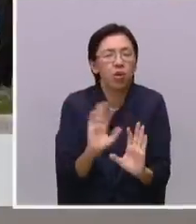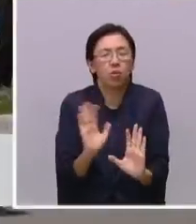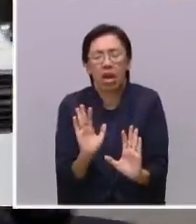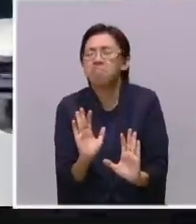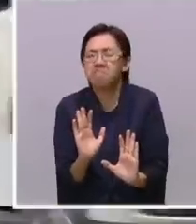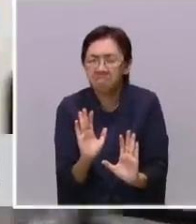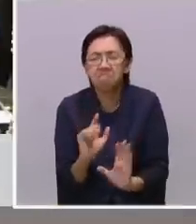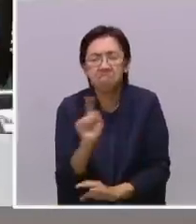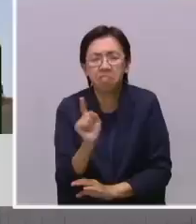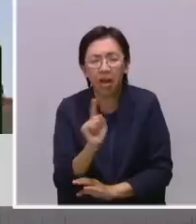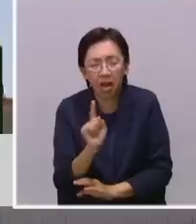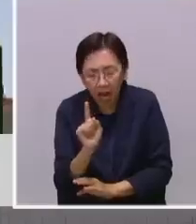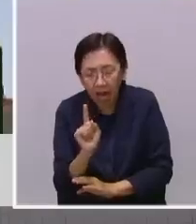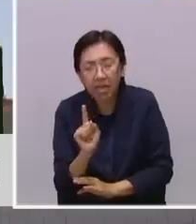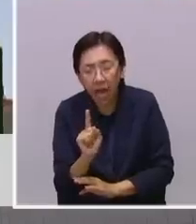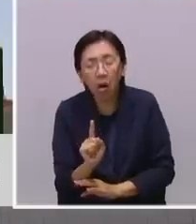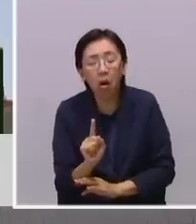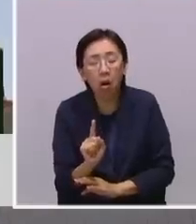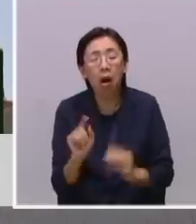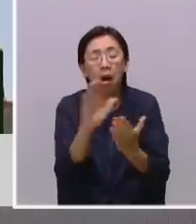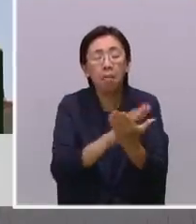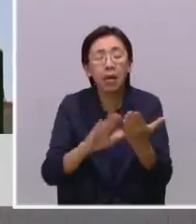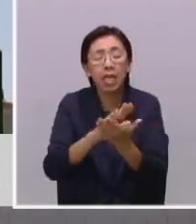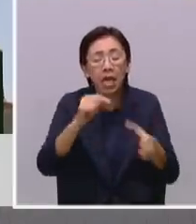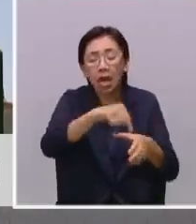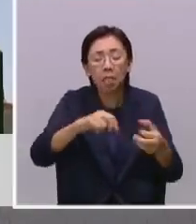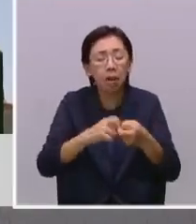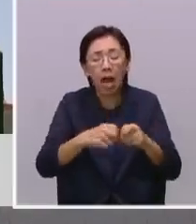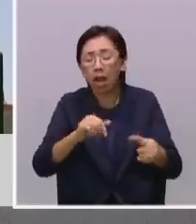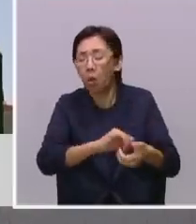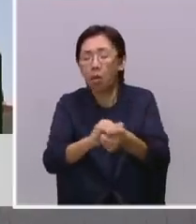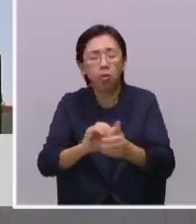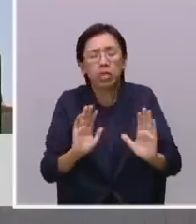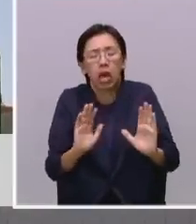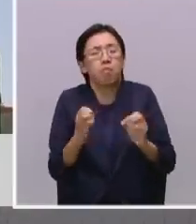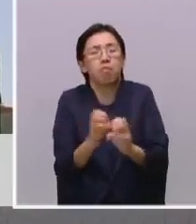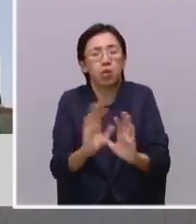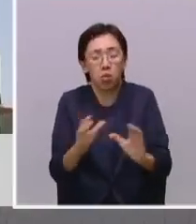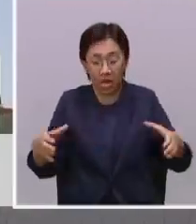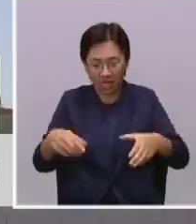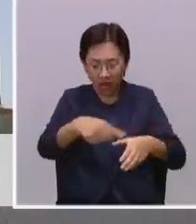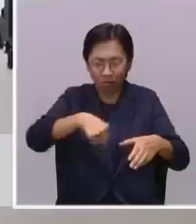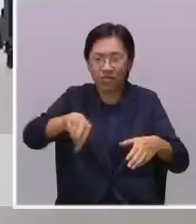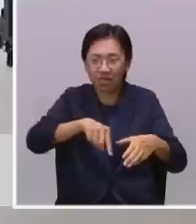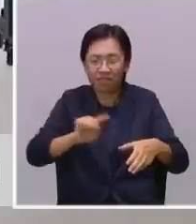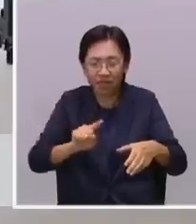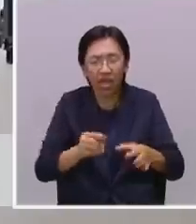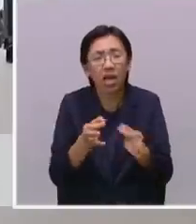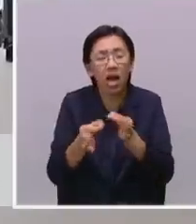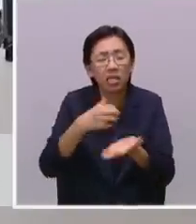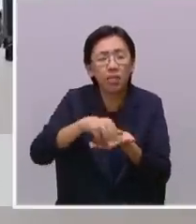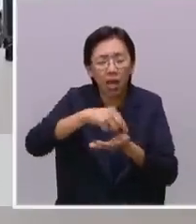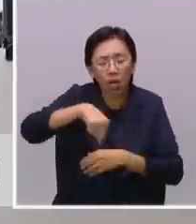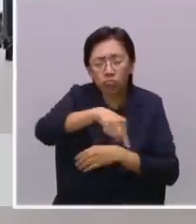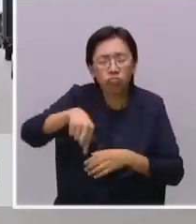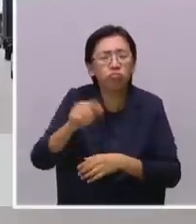เคลื่อนไหวในระดับความสัมพันธ์ทวิภาคีระหว่างชาติอาหรับด้วยกันนะคะเพราะฉะนั้นเรื่องนี้ไม่มีความจำเป็นที่จะต้องมาแจ้งสันนิบาต